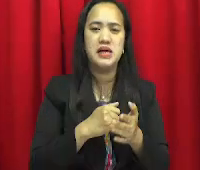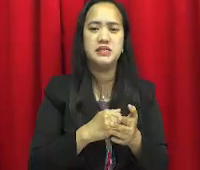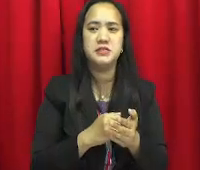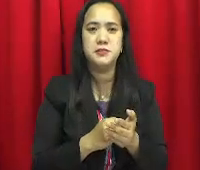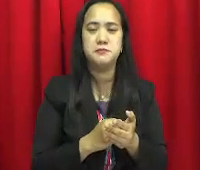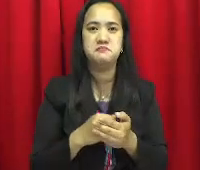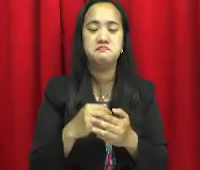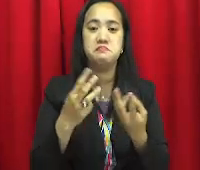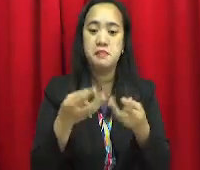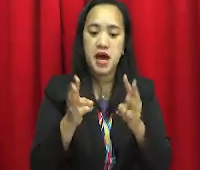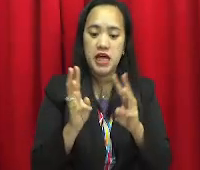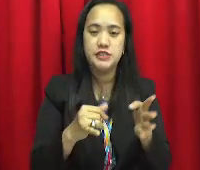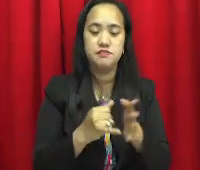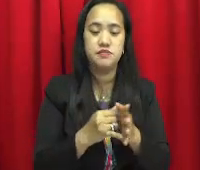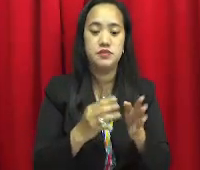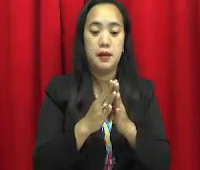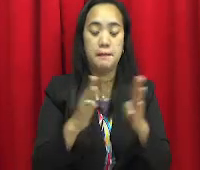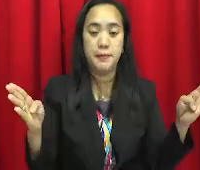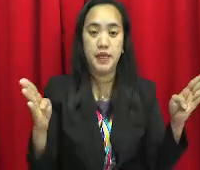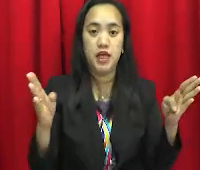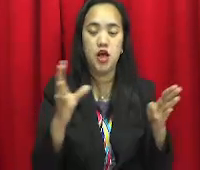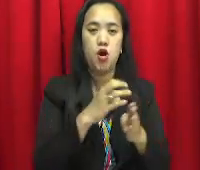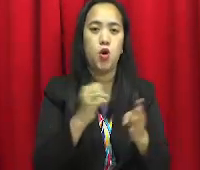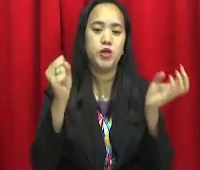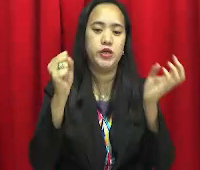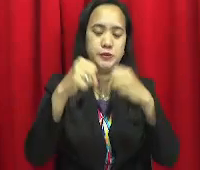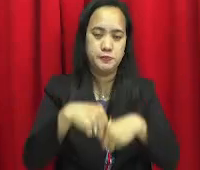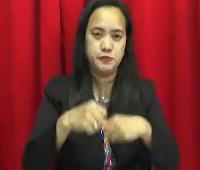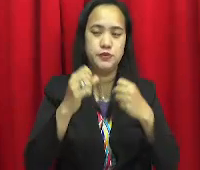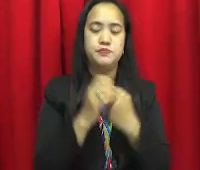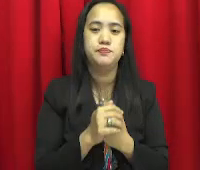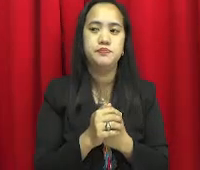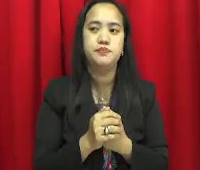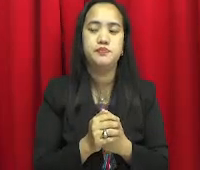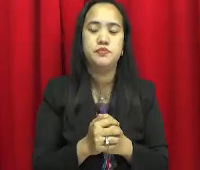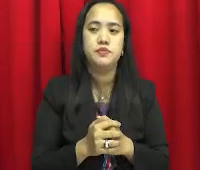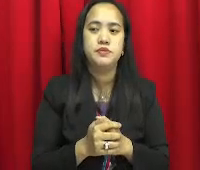yan kung paano natin pagkakasyahin. No? At para hindi po tayo